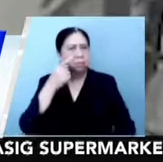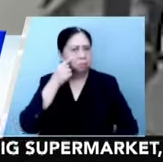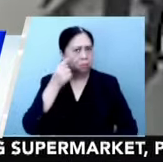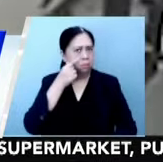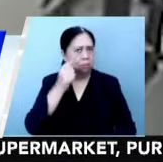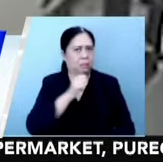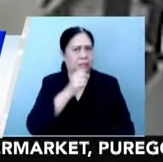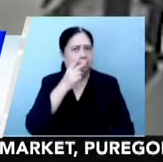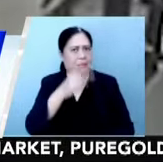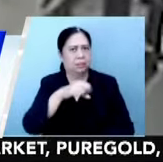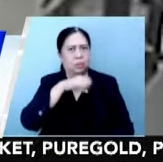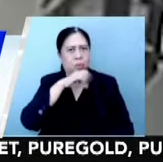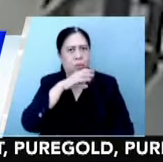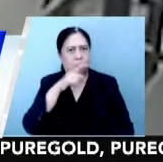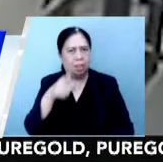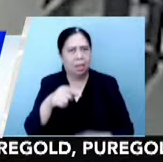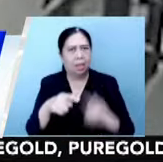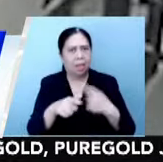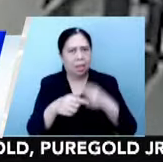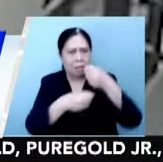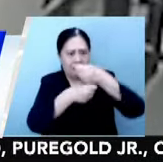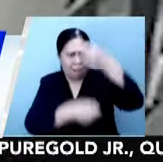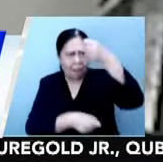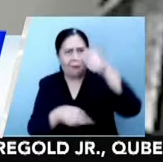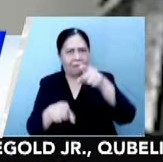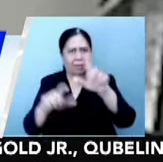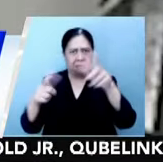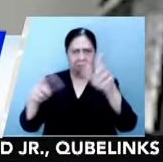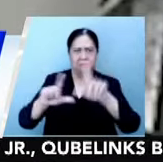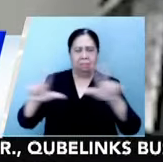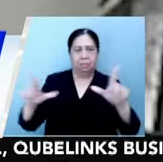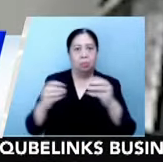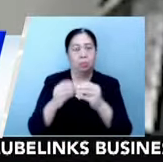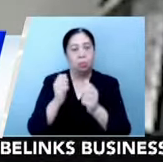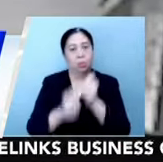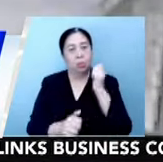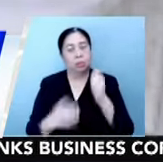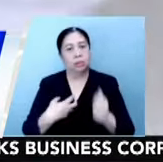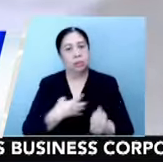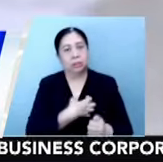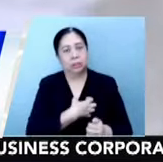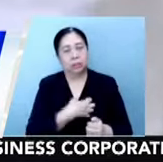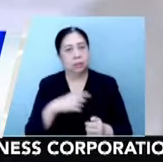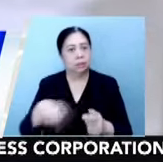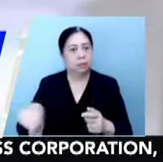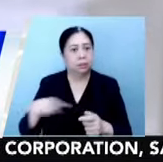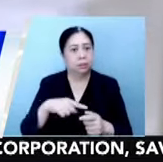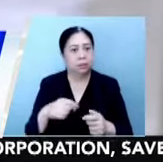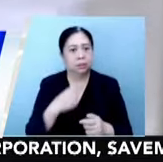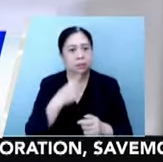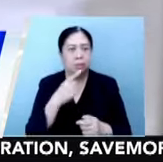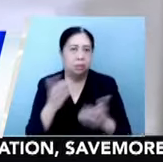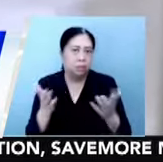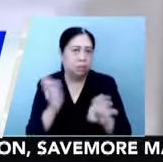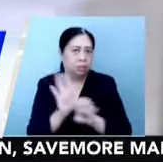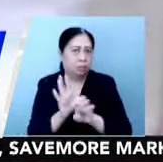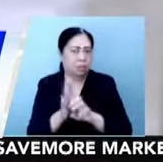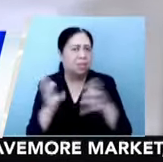ang kanyang lola, lalo't nakapayong pa ito. Ang lalo raw ikinasasama ng loob nila. Sabi na nating aksidente,